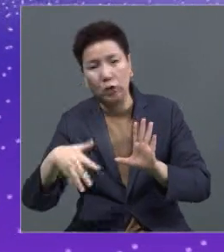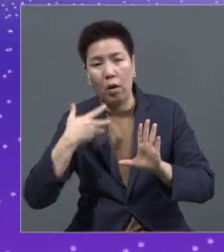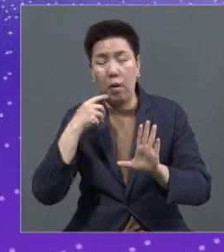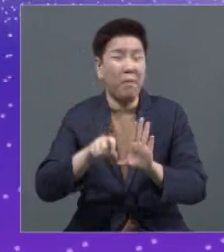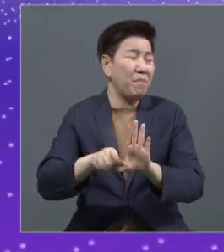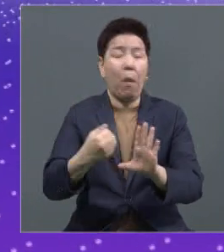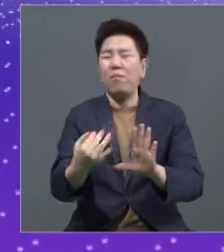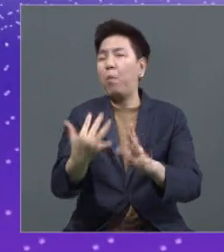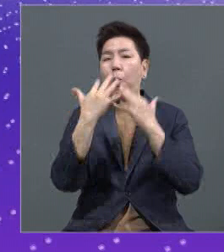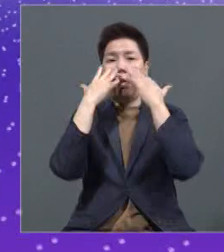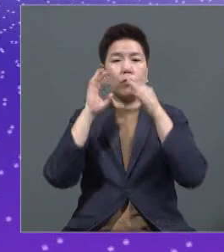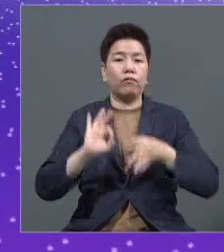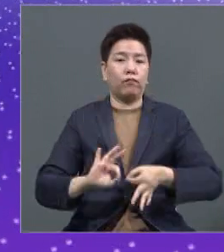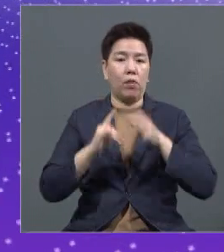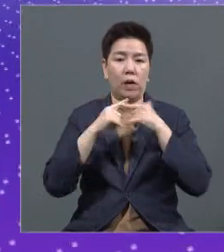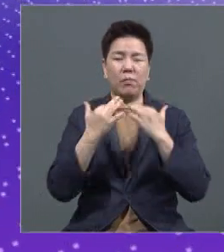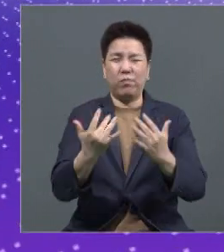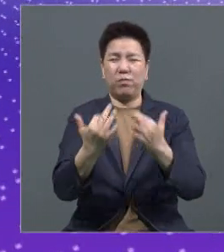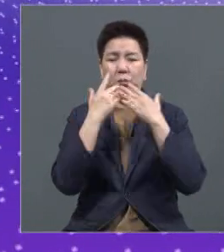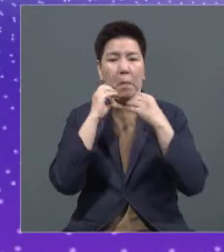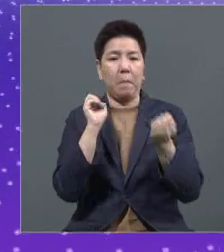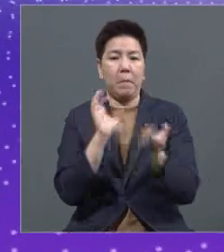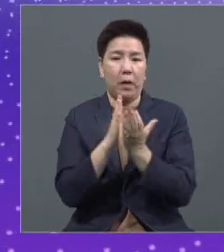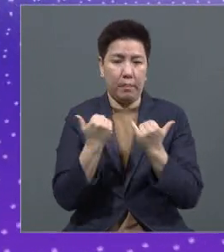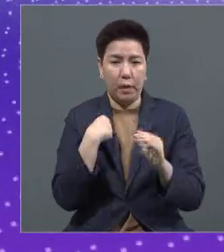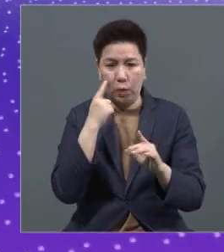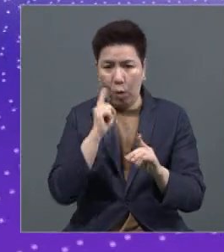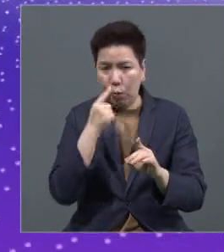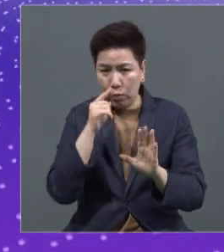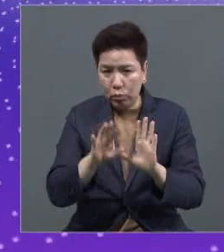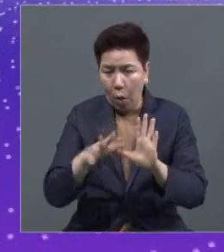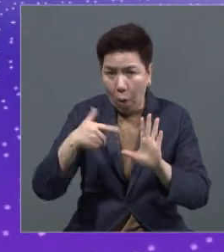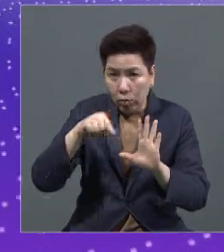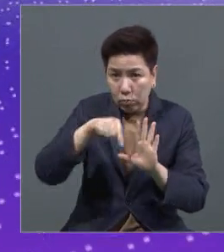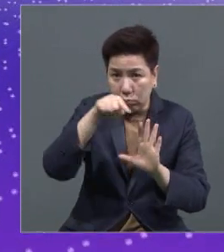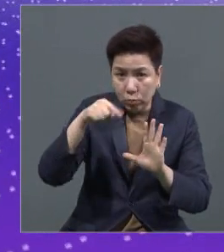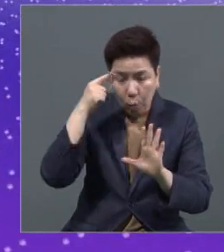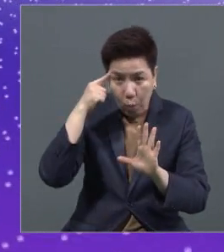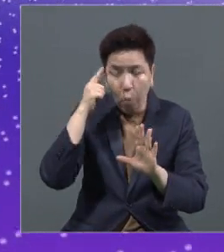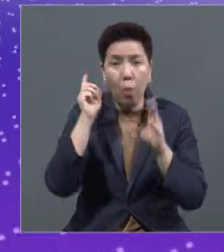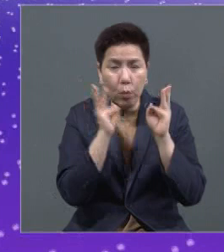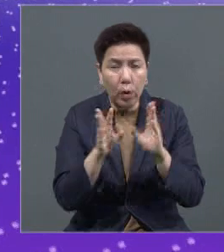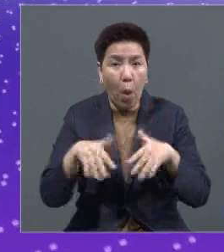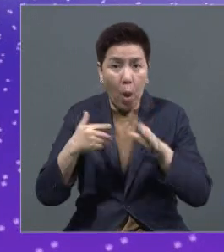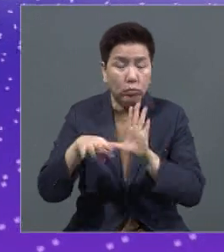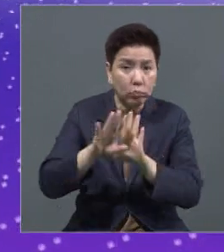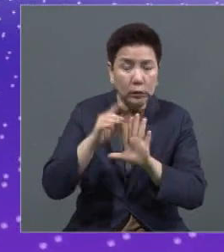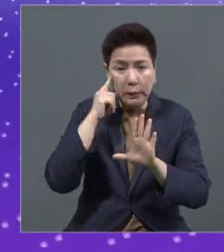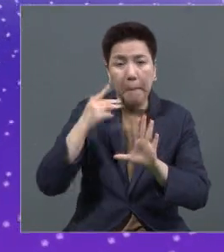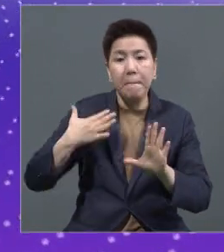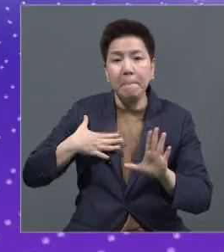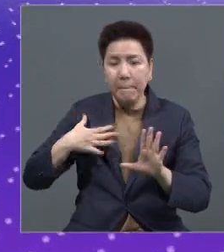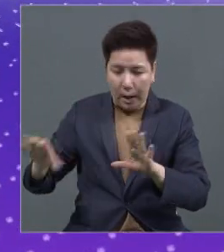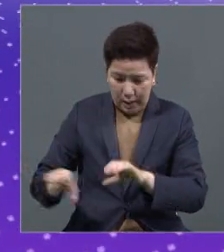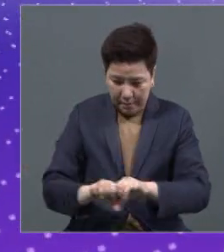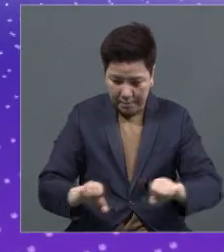ประตูปุ๊บไฟอาจจะโหมเข้ามาหรือควันไฟก็อาจจะพุ่งเข้ามาในห้องเราก็จะหายใจไม่ออกนะวิธีการก็คือหาผ้ามา